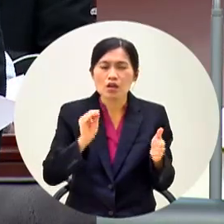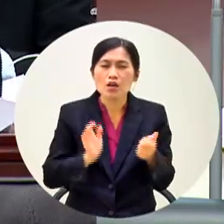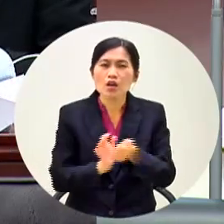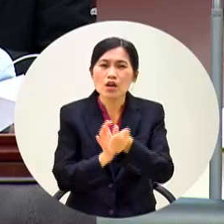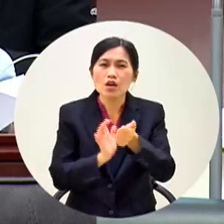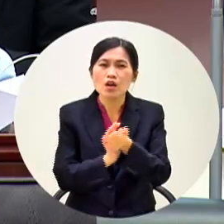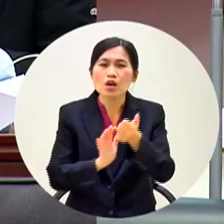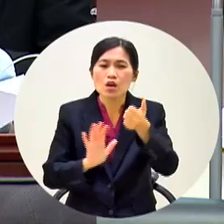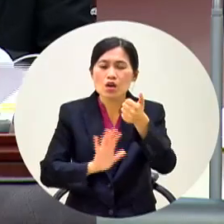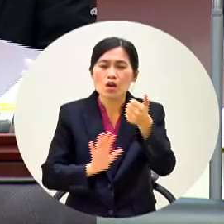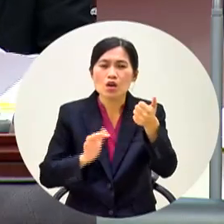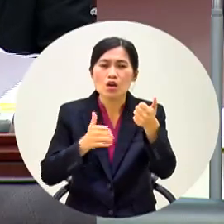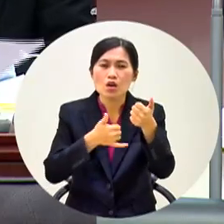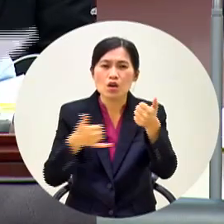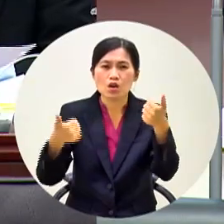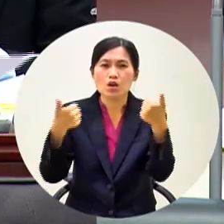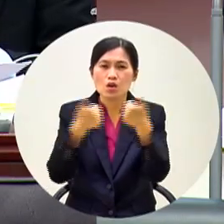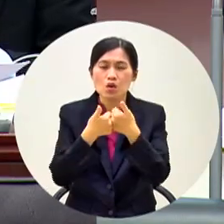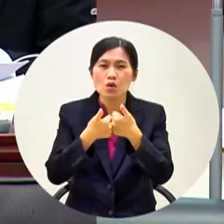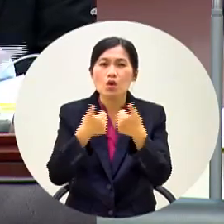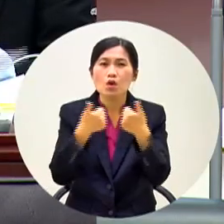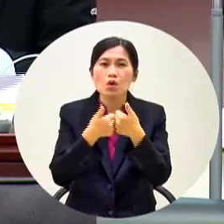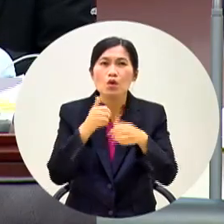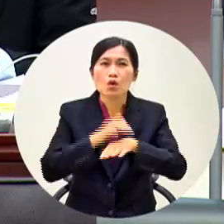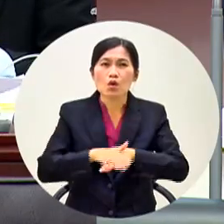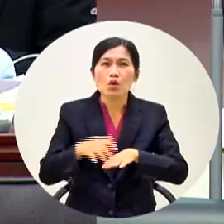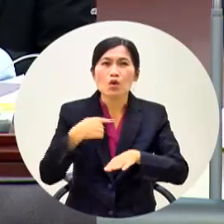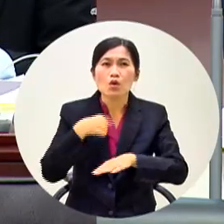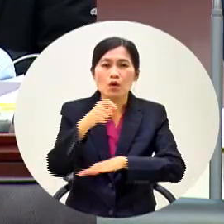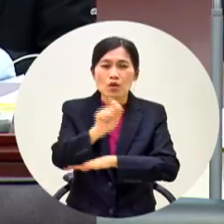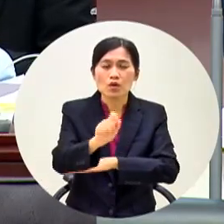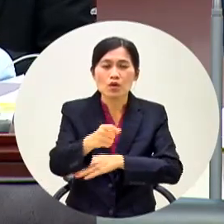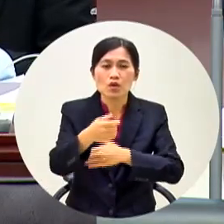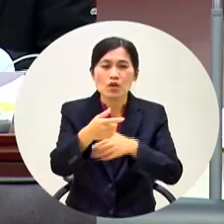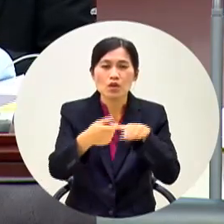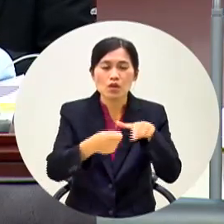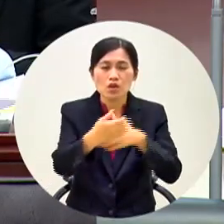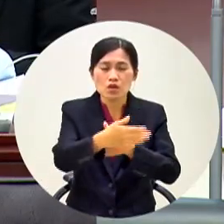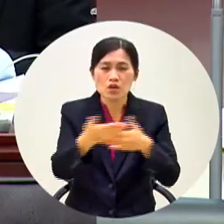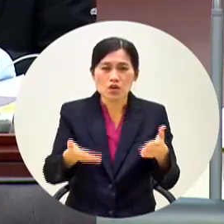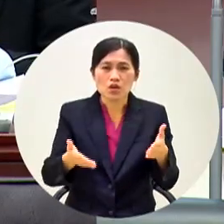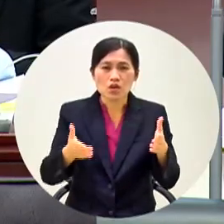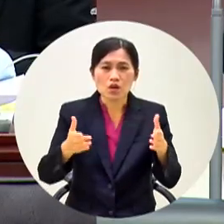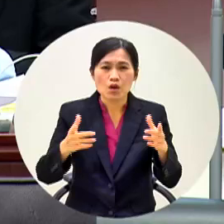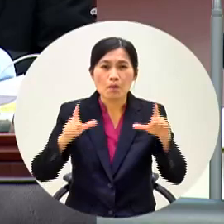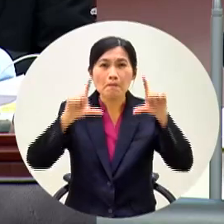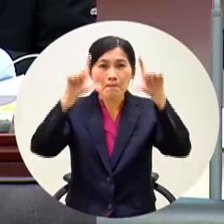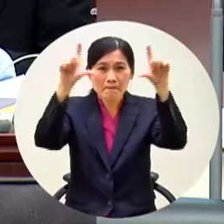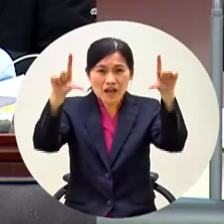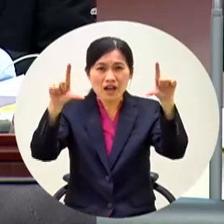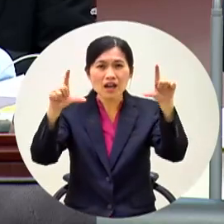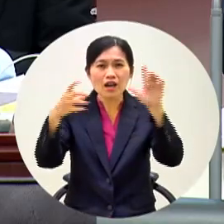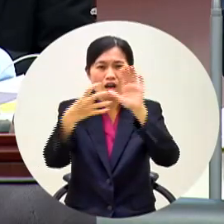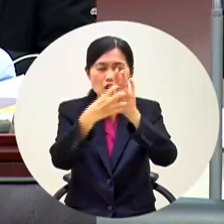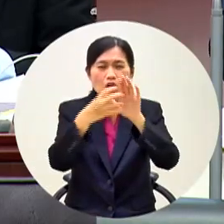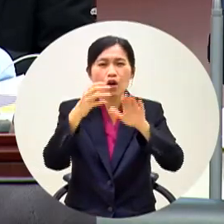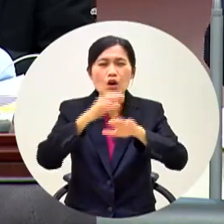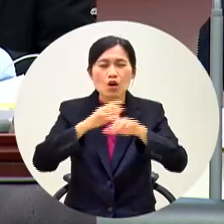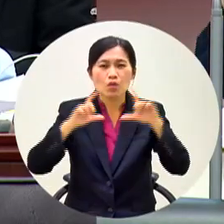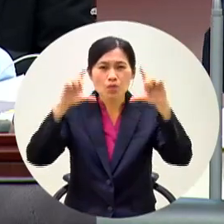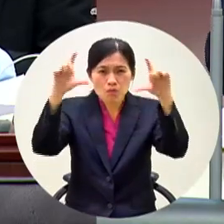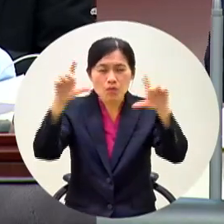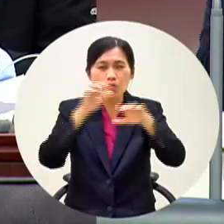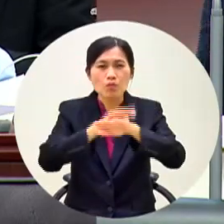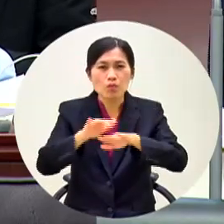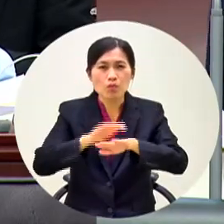开？ 我们办公室会正式挂牌。来， 办公室正式挂牌，我知道，但是怎么